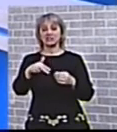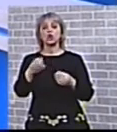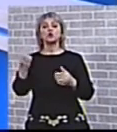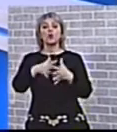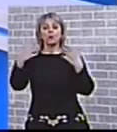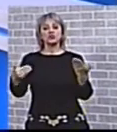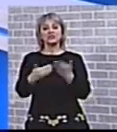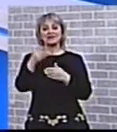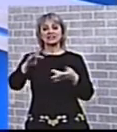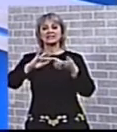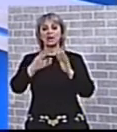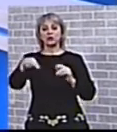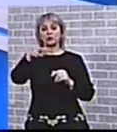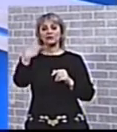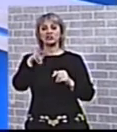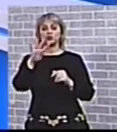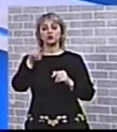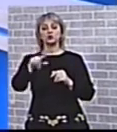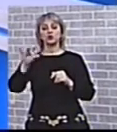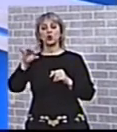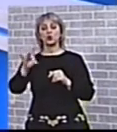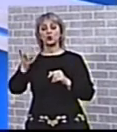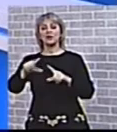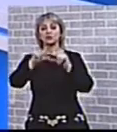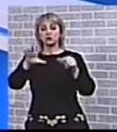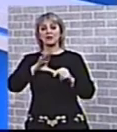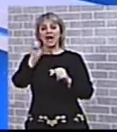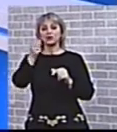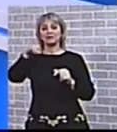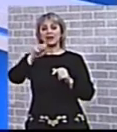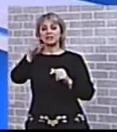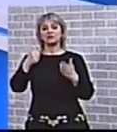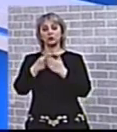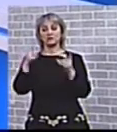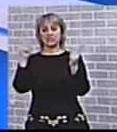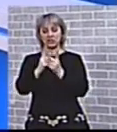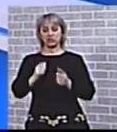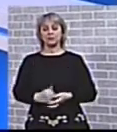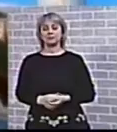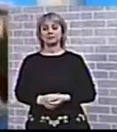18:30. Еще больше новостей на сайте don24.ru. В студии был Артем Тарасов. До встречи.